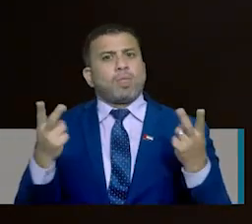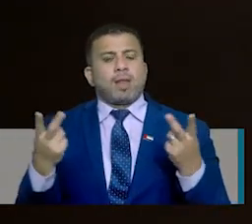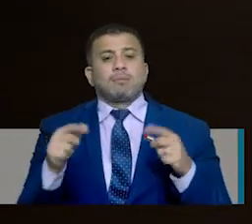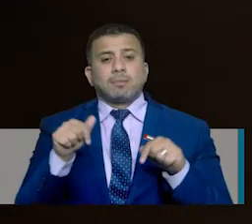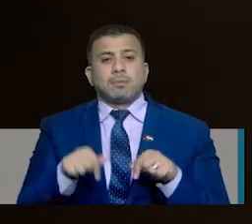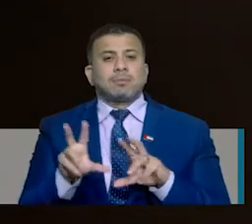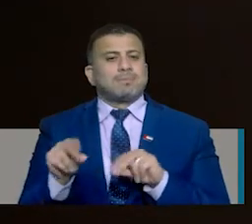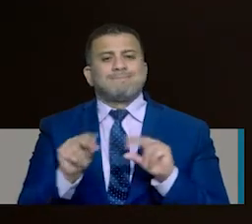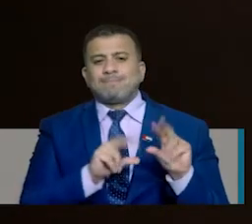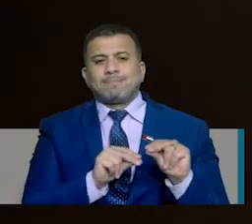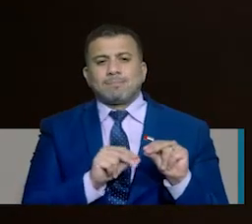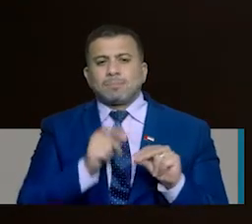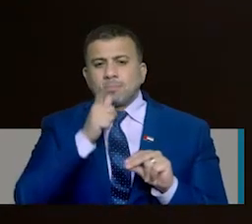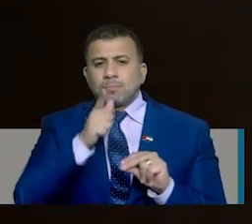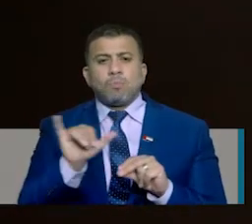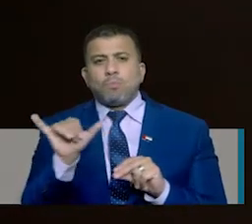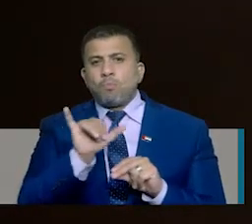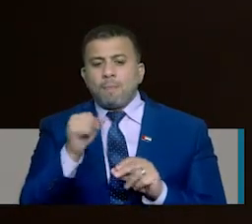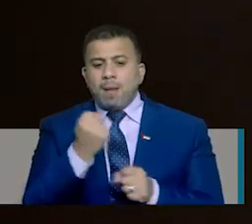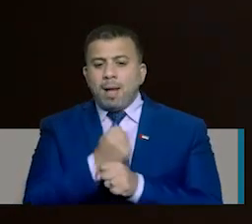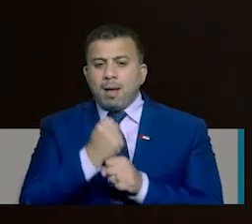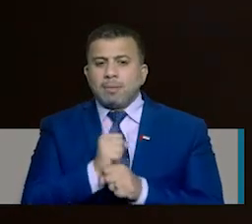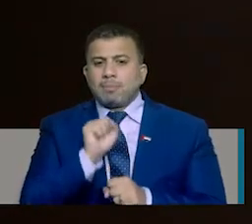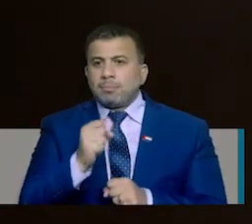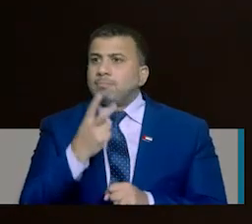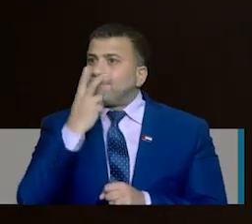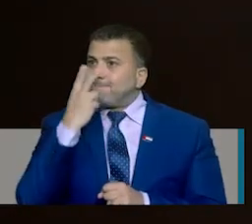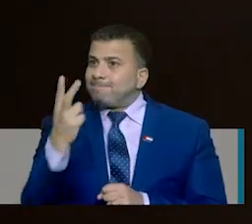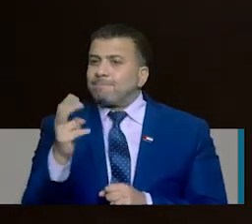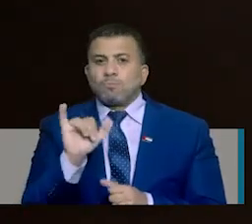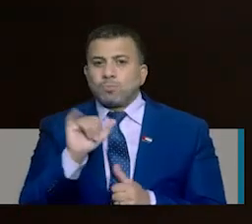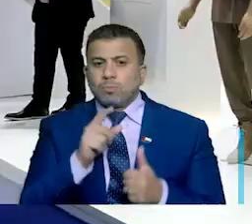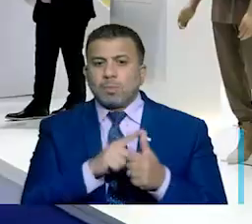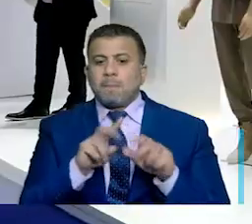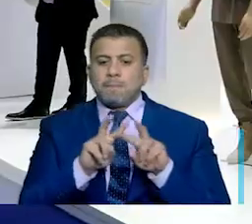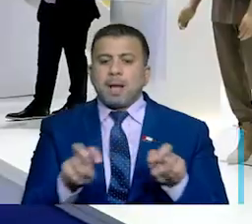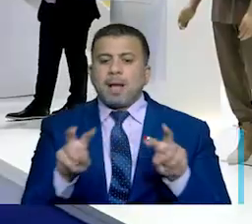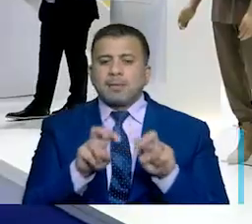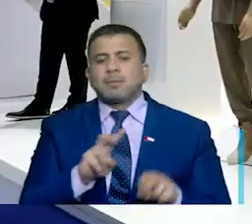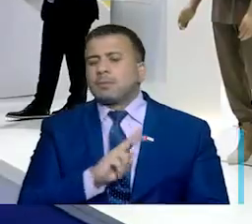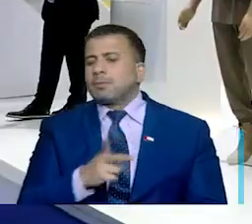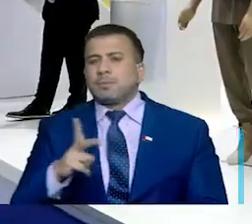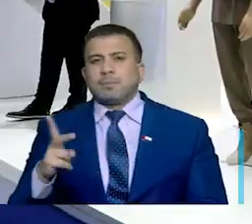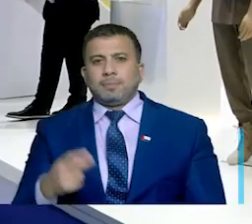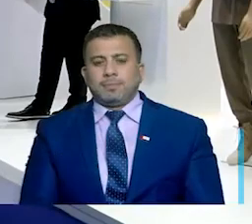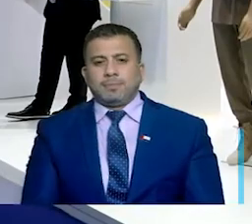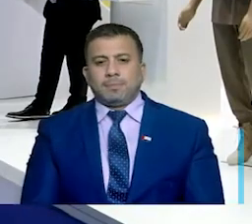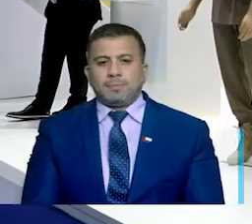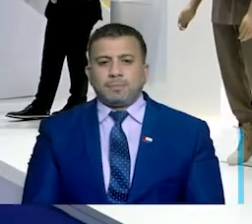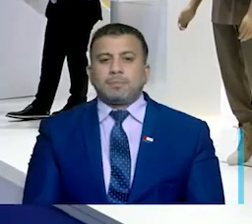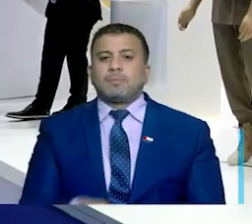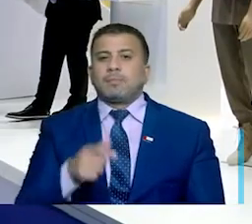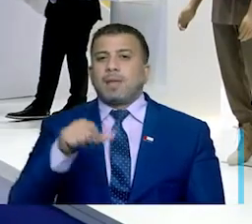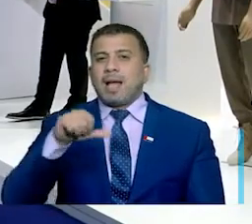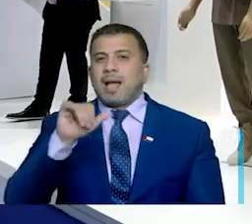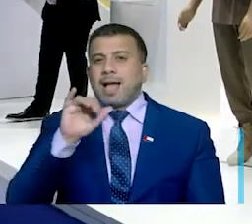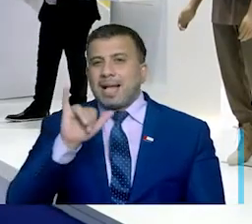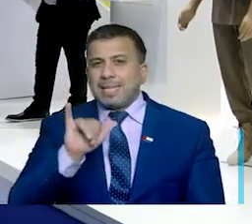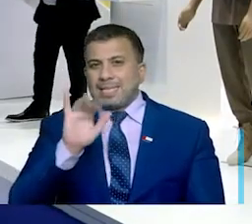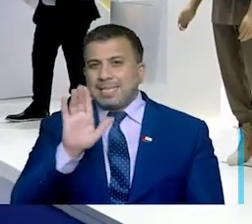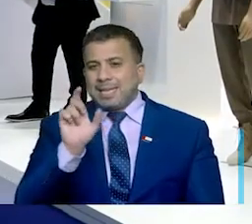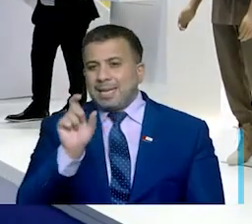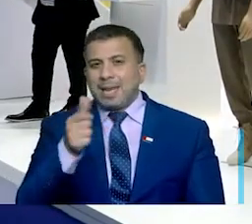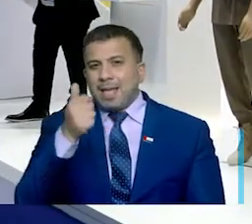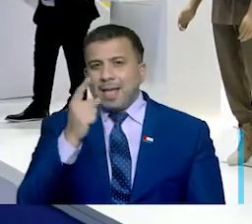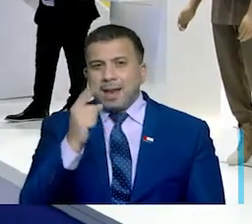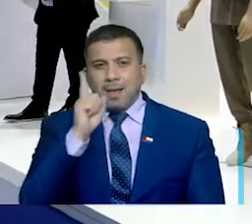أيضا، مثل وتؤدي مهام مختلفة مثل الاستطلاع مثل البحث وغيرها. هذا ويعد أيسنار أبوظبي فرصة